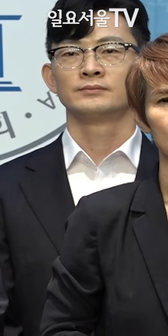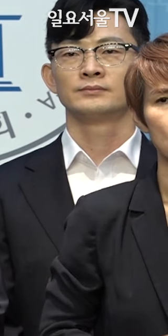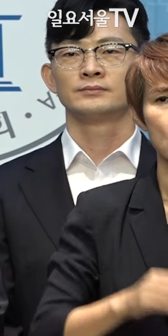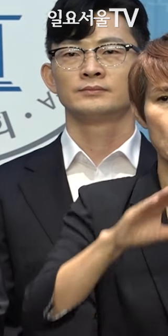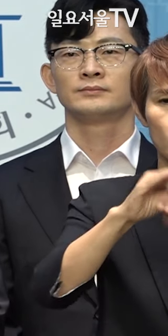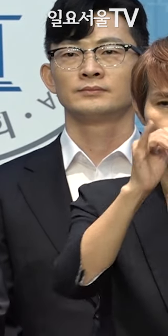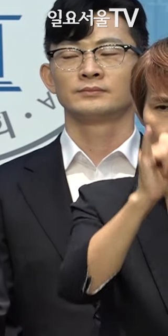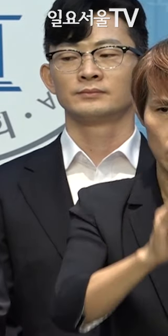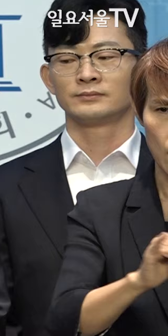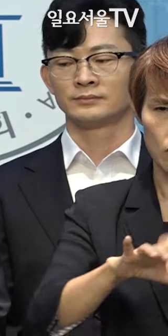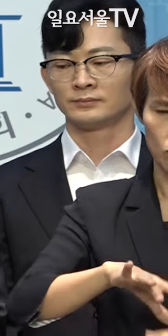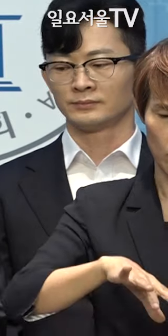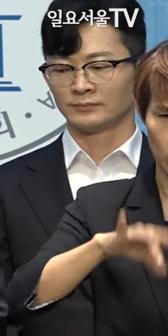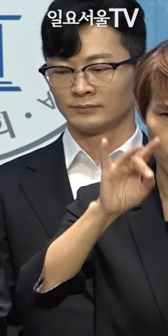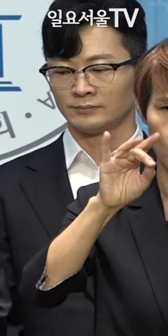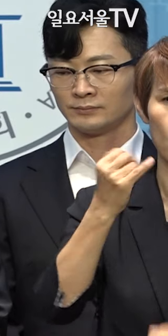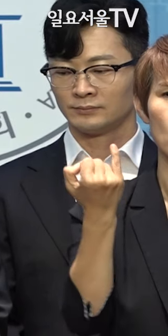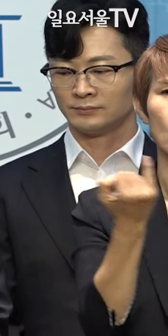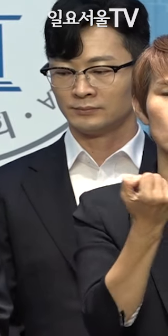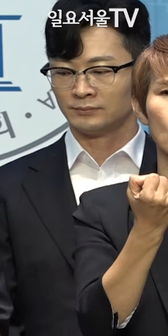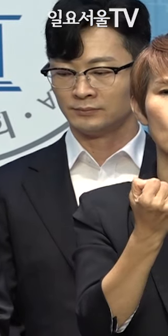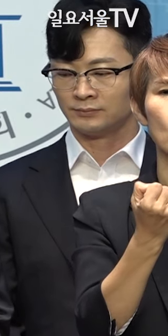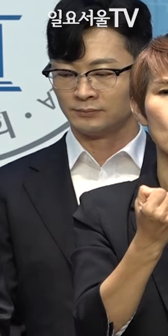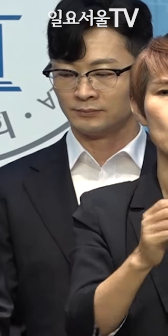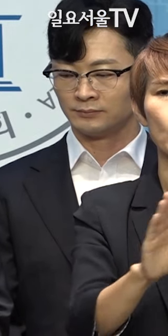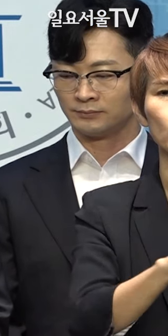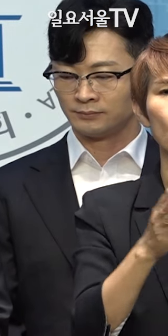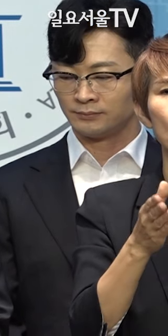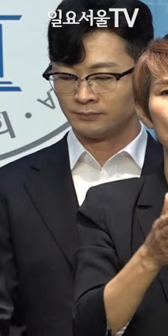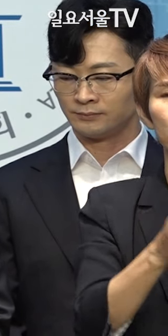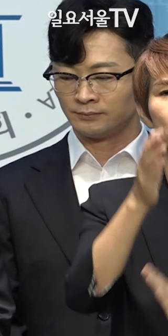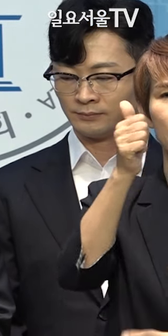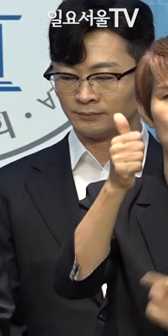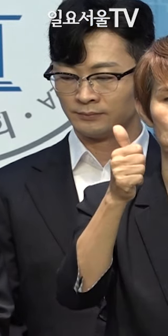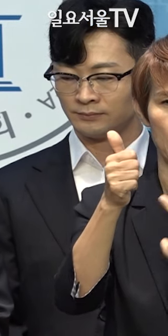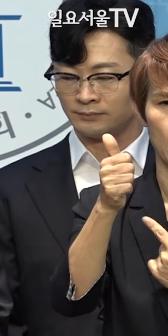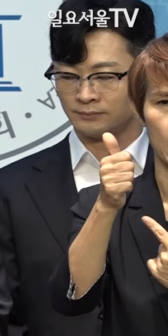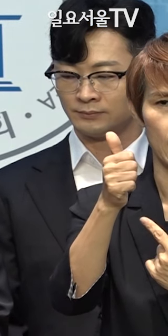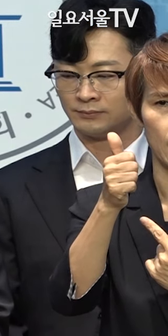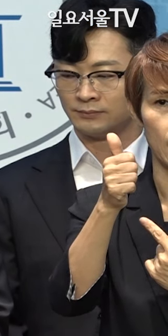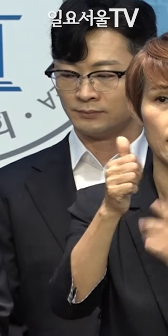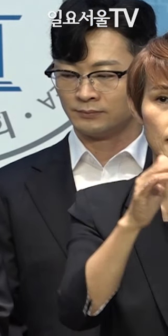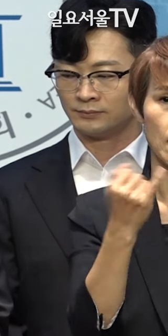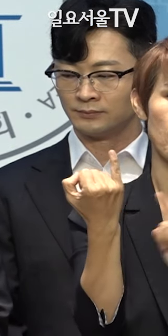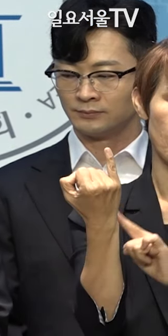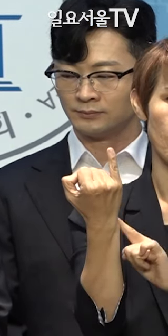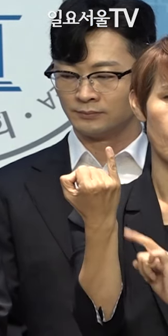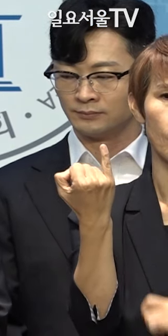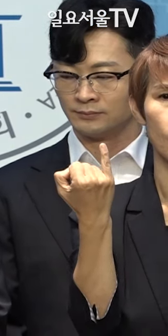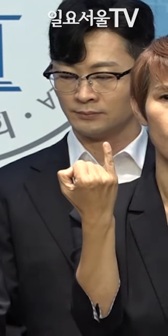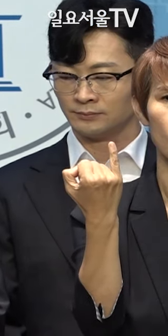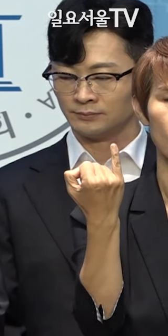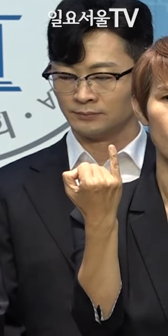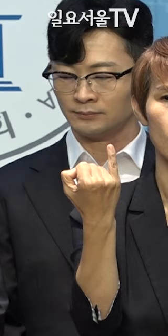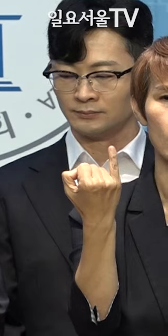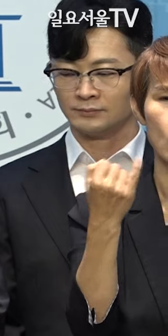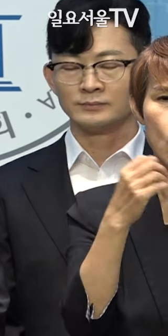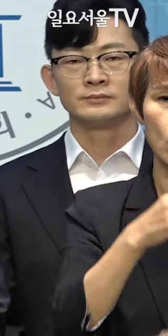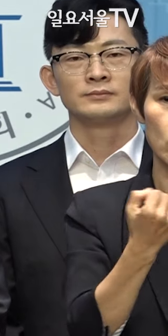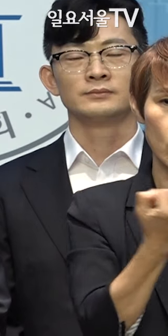방송 역사상 최초로 여성 보도본부장으로 임명되어서 유리 천장을 깨뜨린 여성 방송 기자의 롤